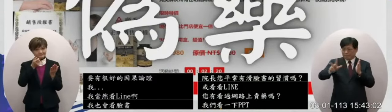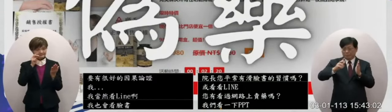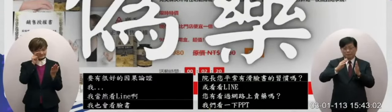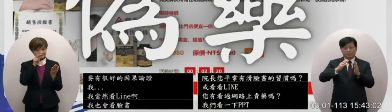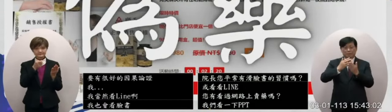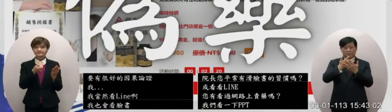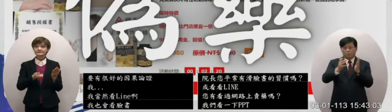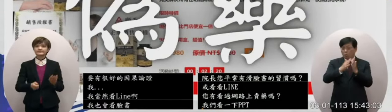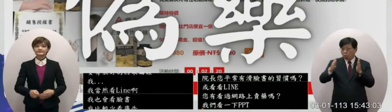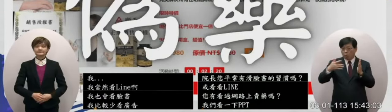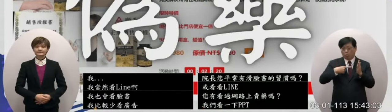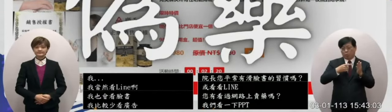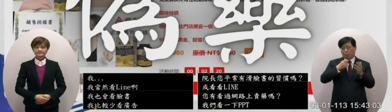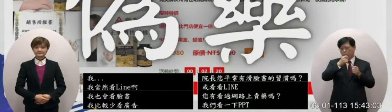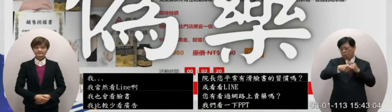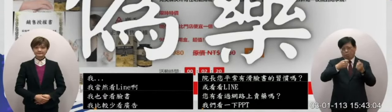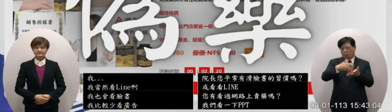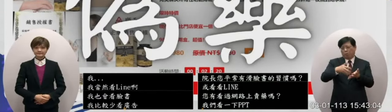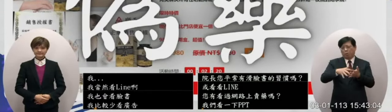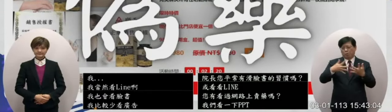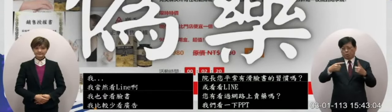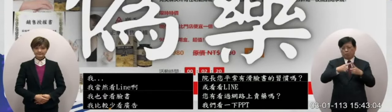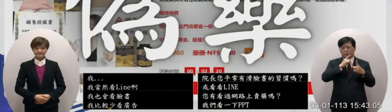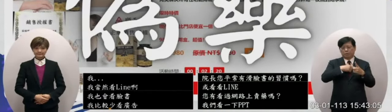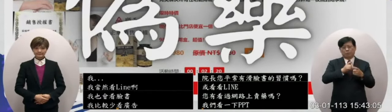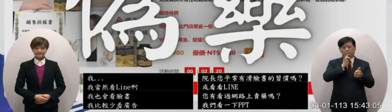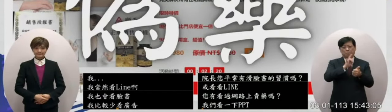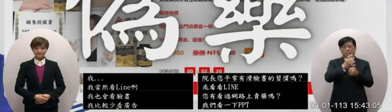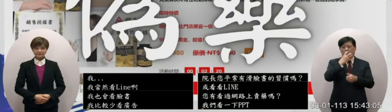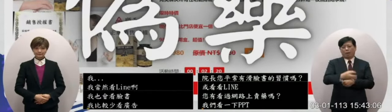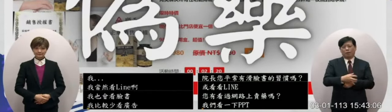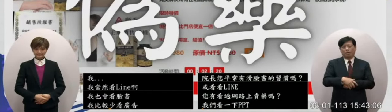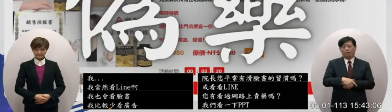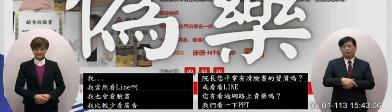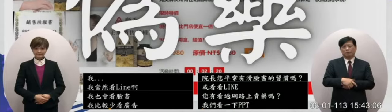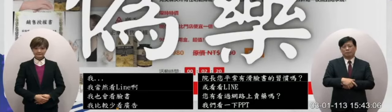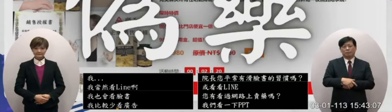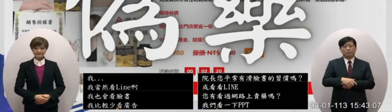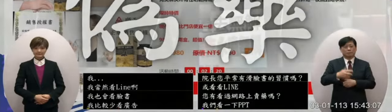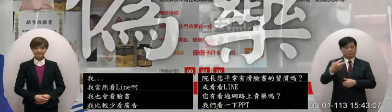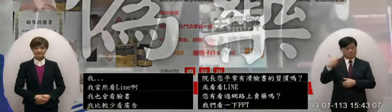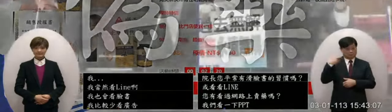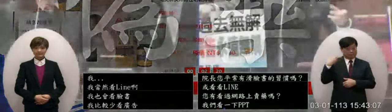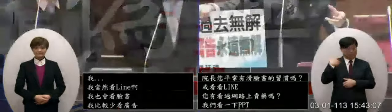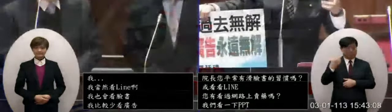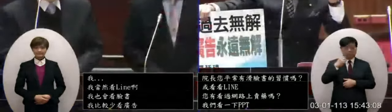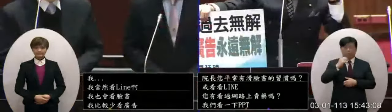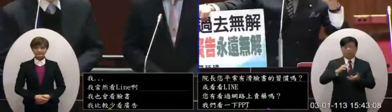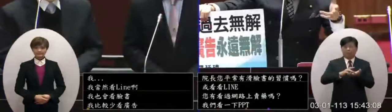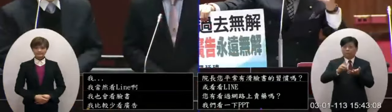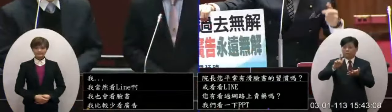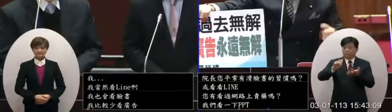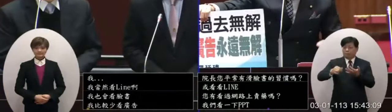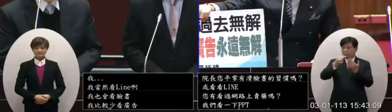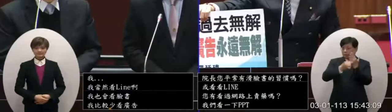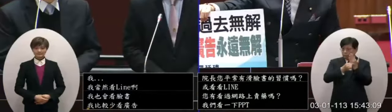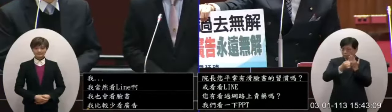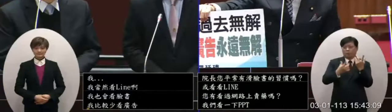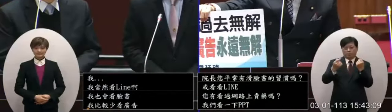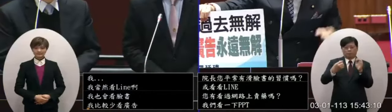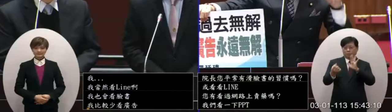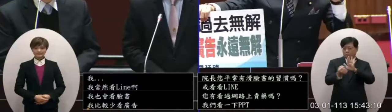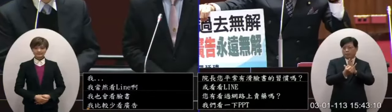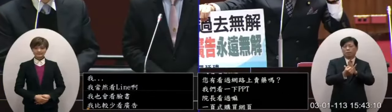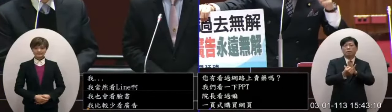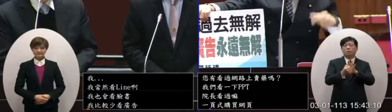网页啦，吼，购买网页，很多人为此而受骗了，吼。那上周药师周刊的头版也都刊